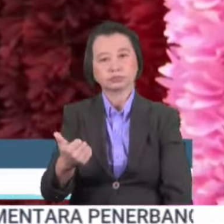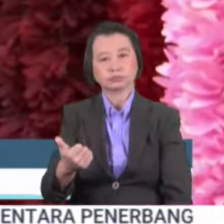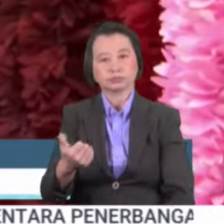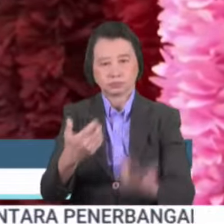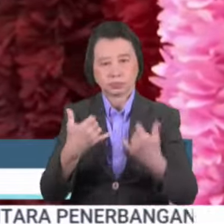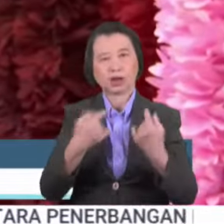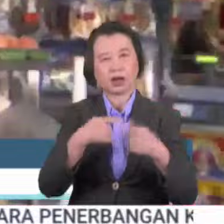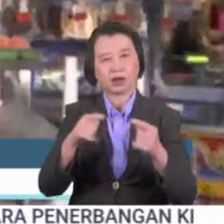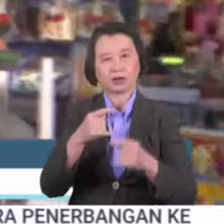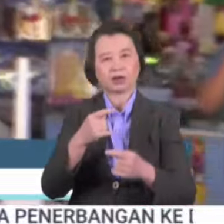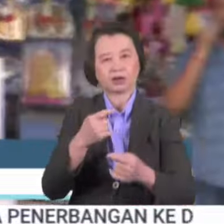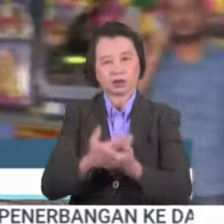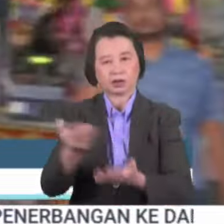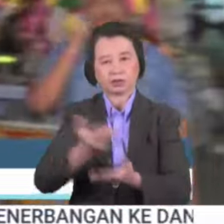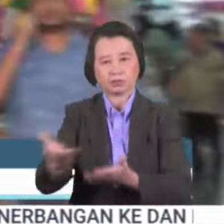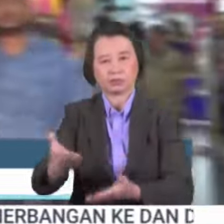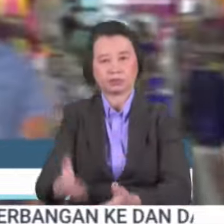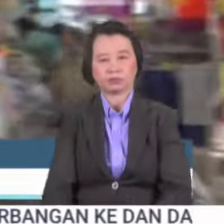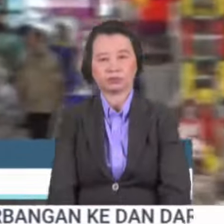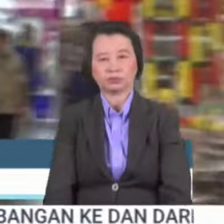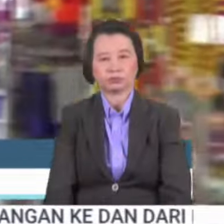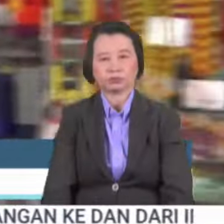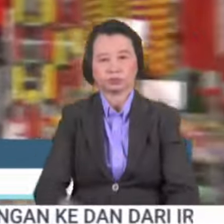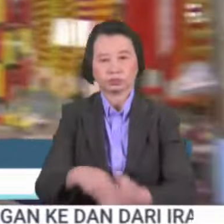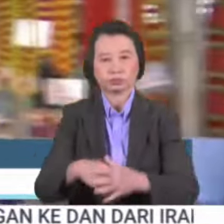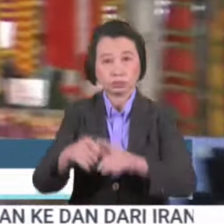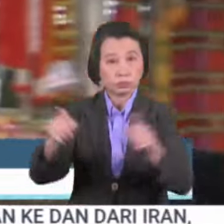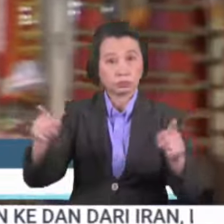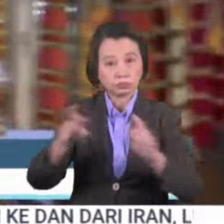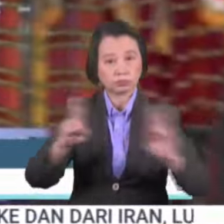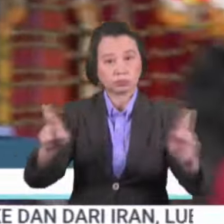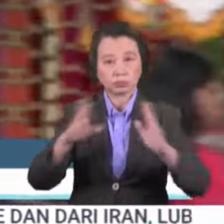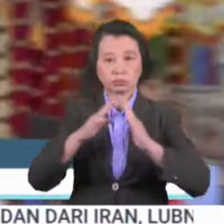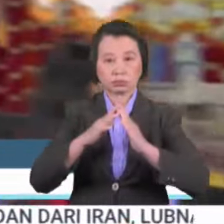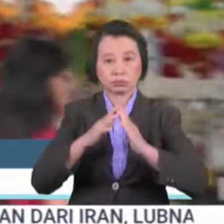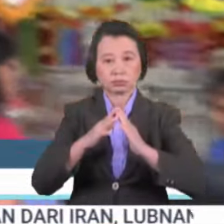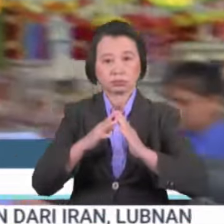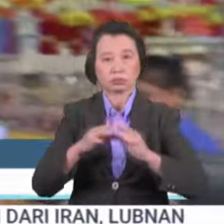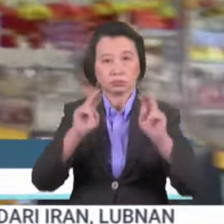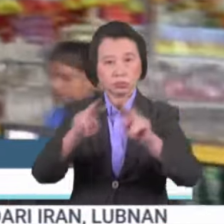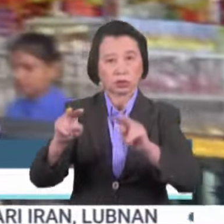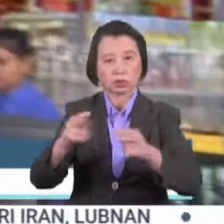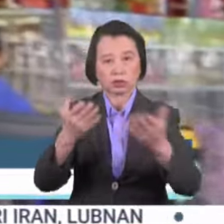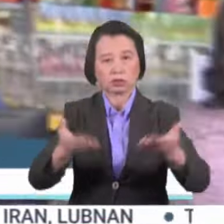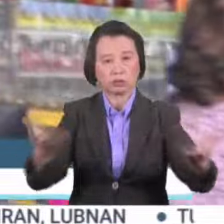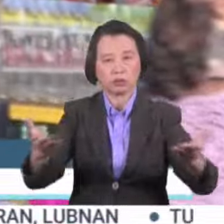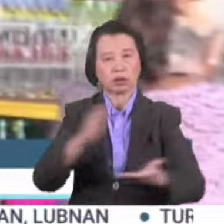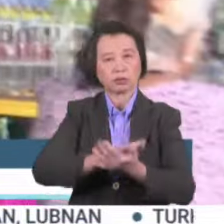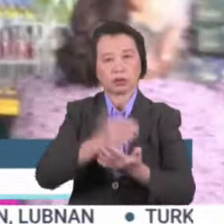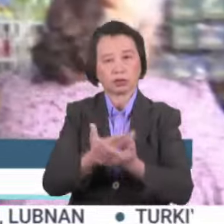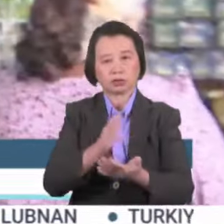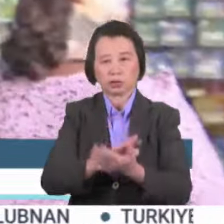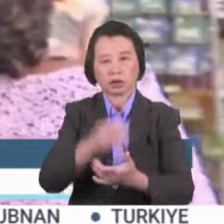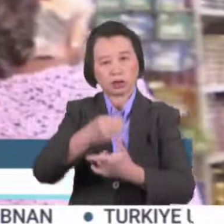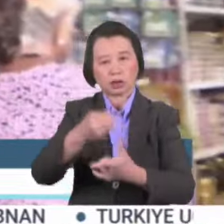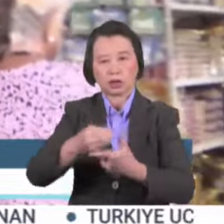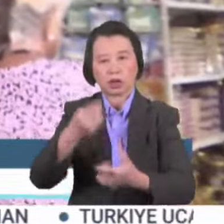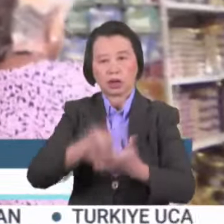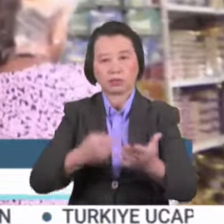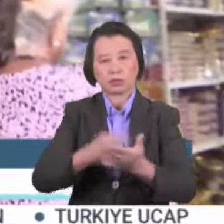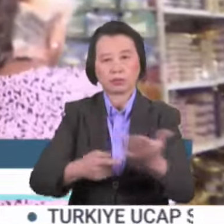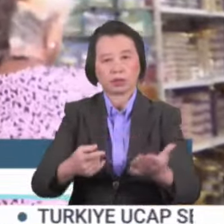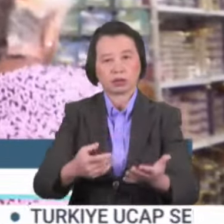kena belilah. Dalam seminggu dalam ni kena siap semua. Tengok barang-barang masak ni apa-apa. Lagi